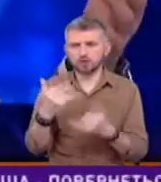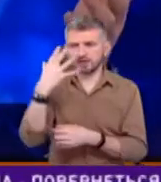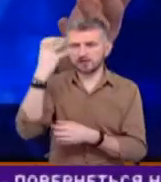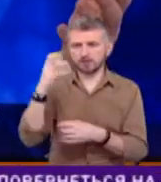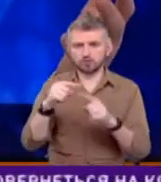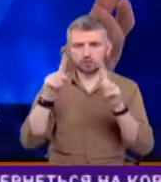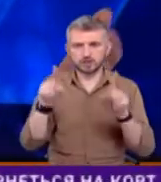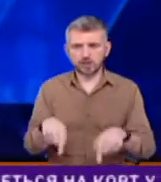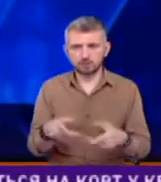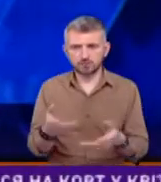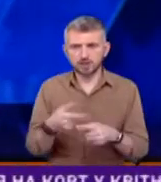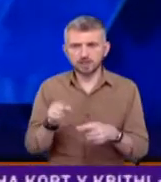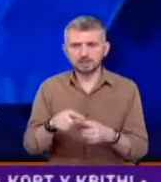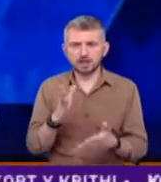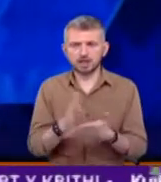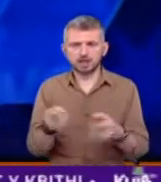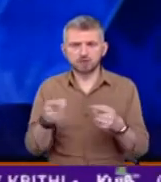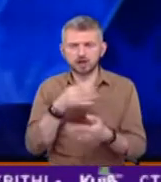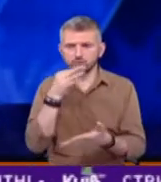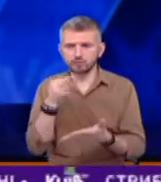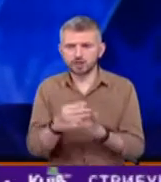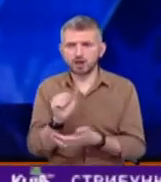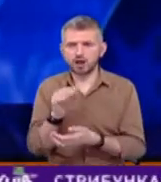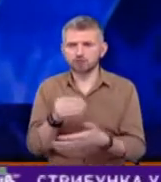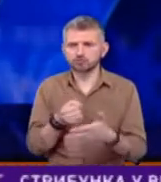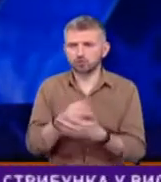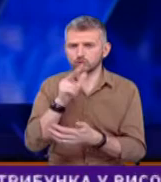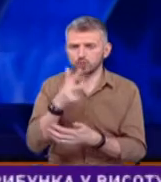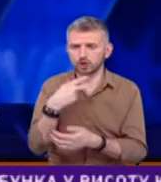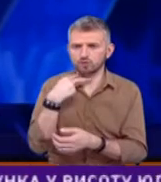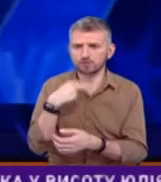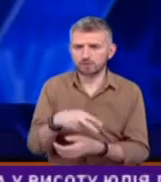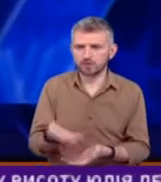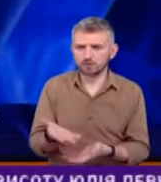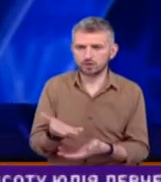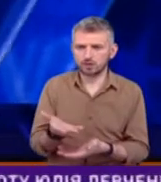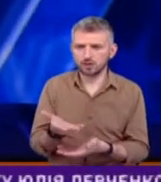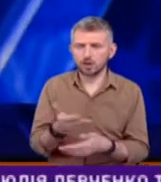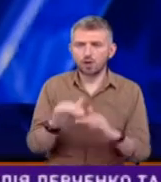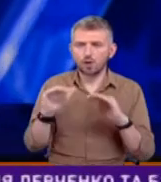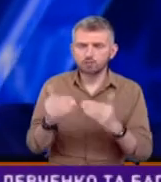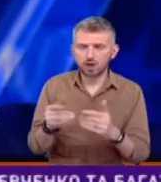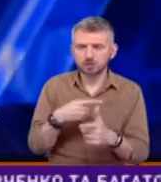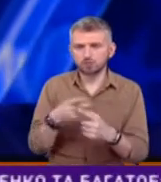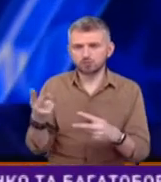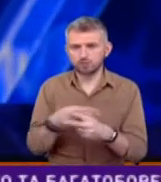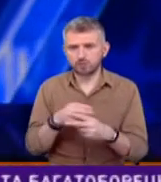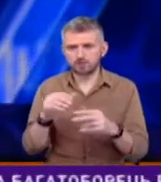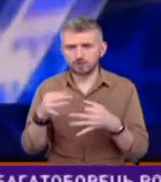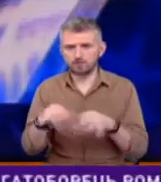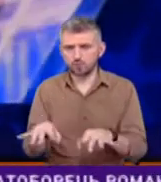селфі з бюлетенем, то це є кримінальна відповідальність аж до 3 років позбавлення волі, обмеження або навіть позбавлення